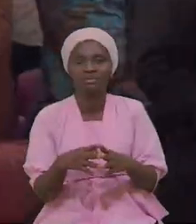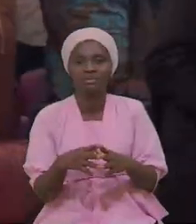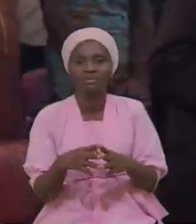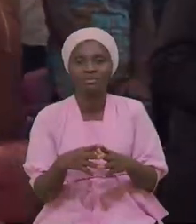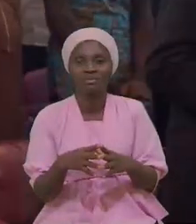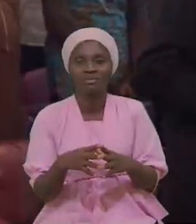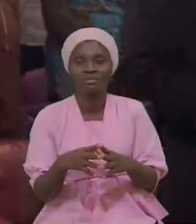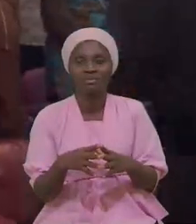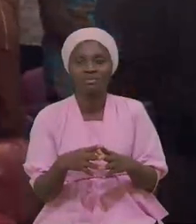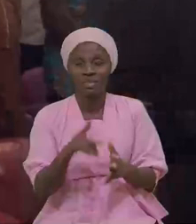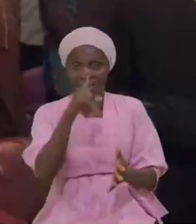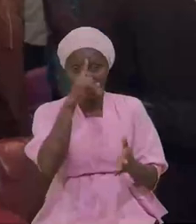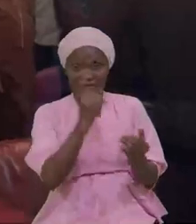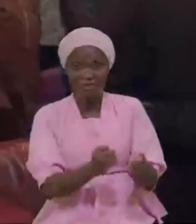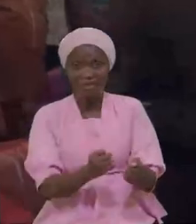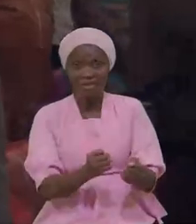La foi.